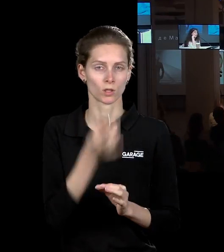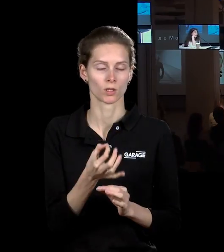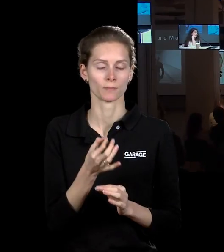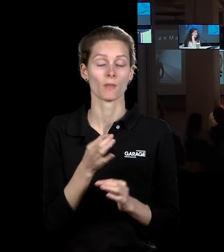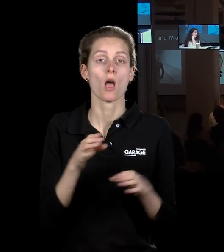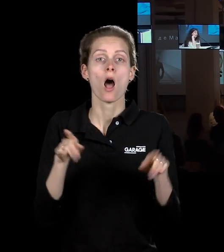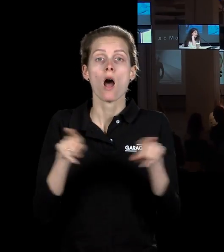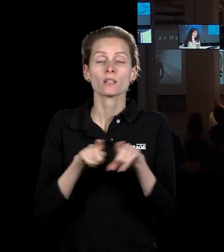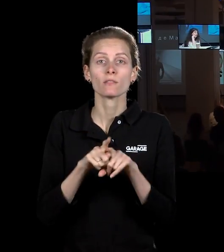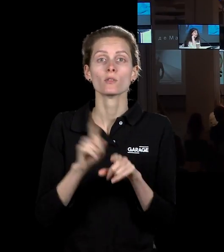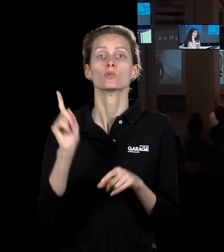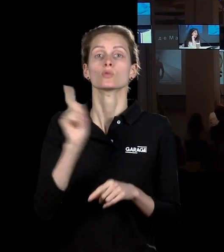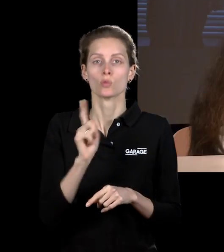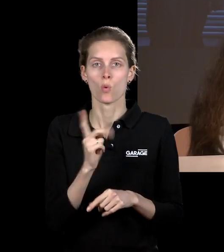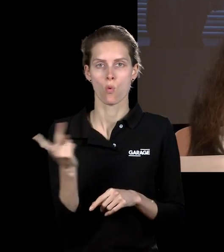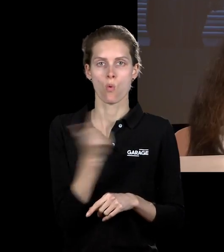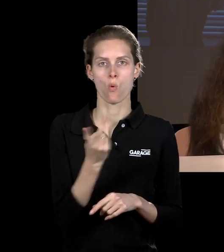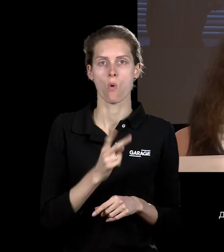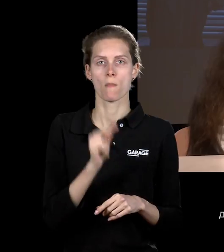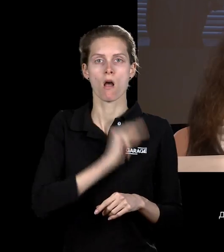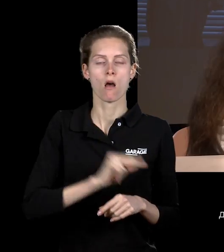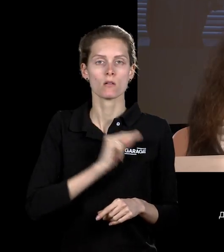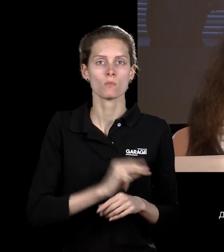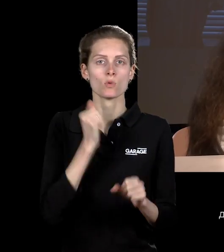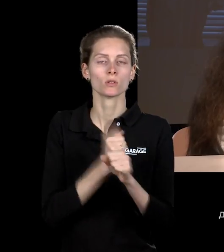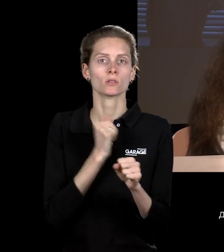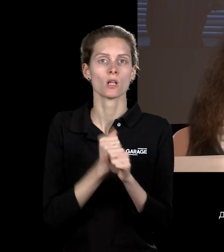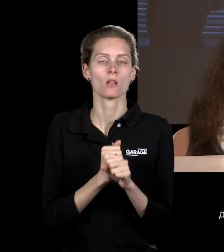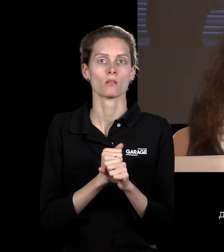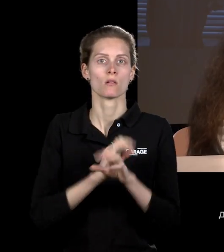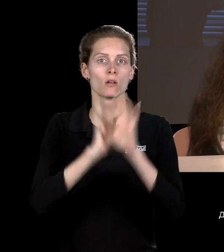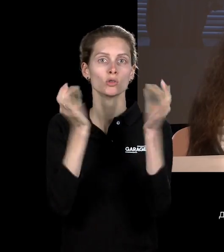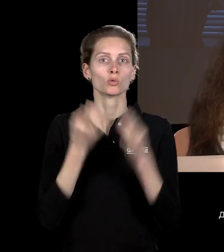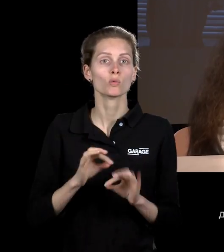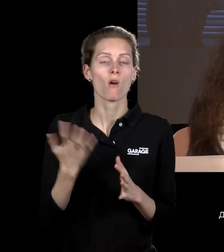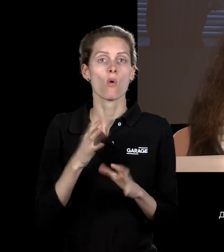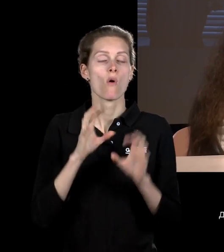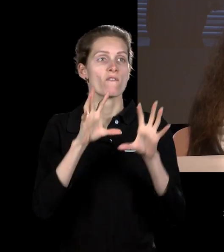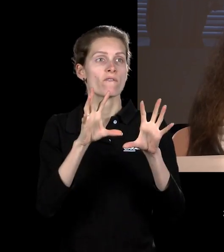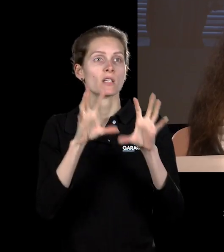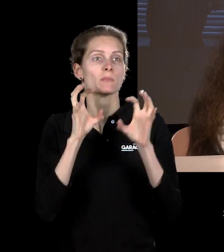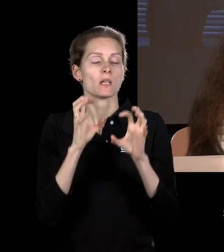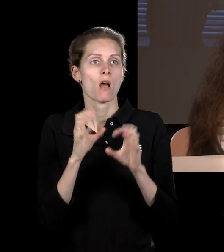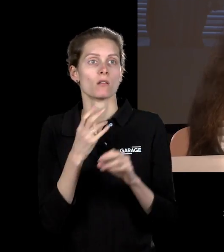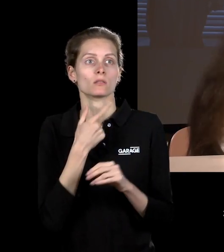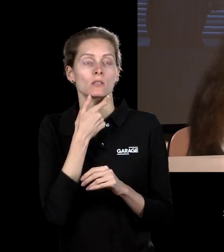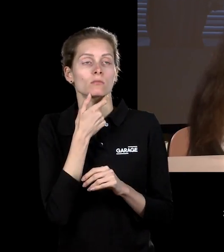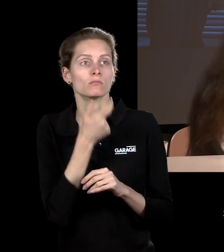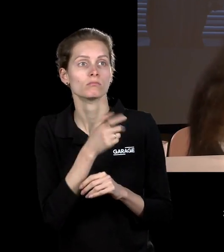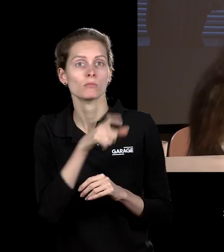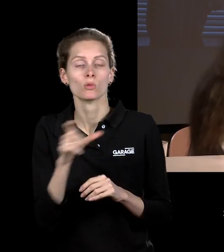работают, создают произведения, которые доступны зрительскому восприятию только отчасти. Это что-то,